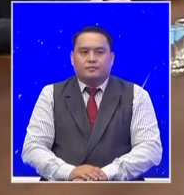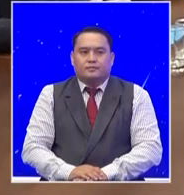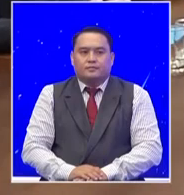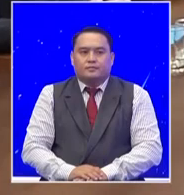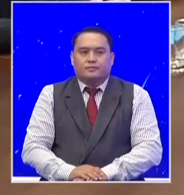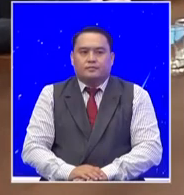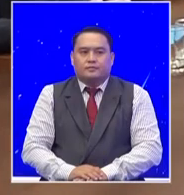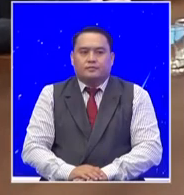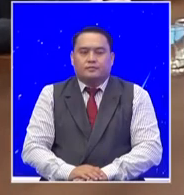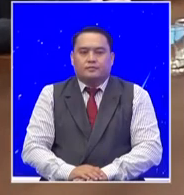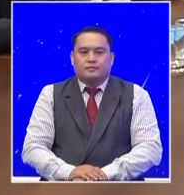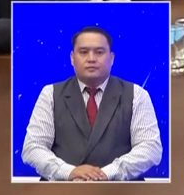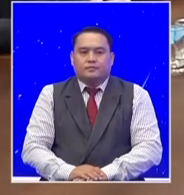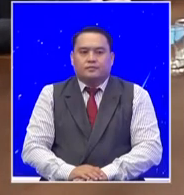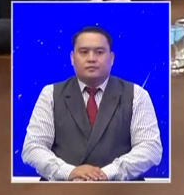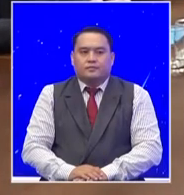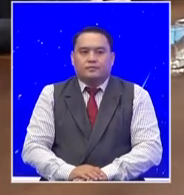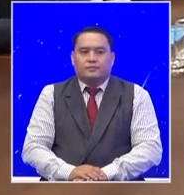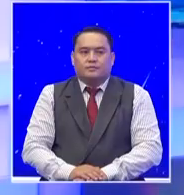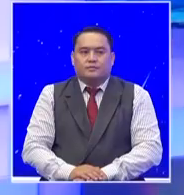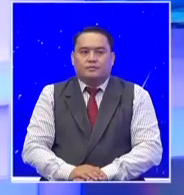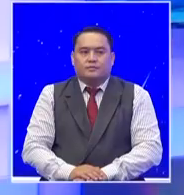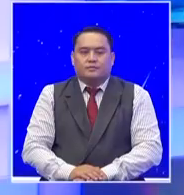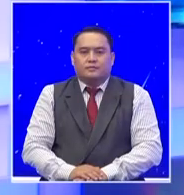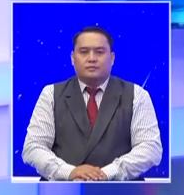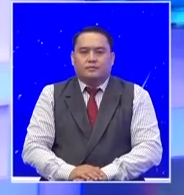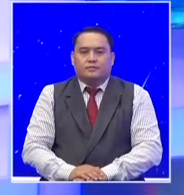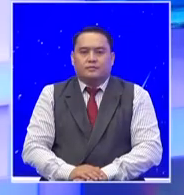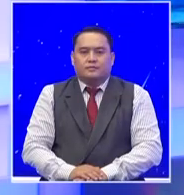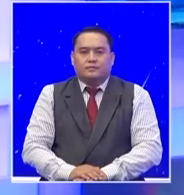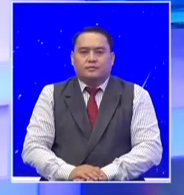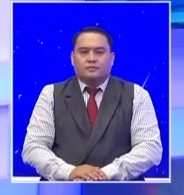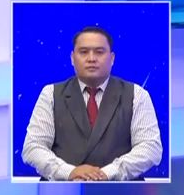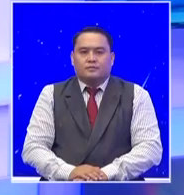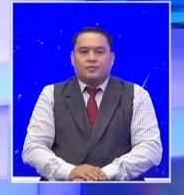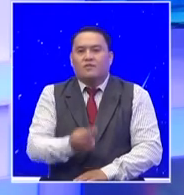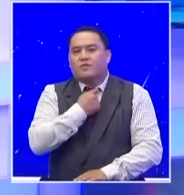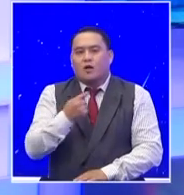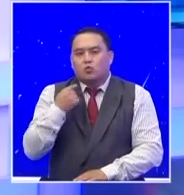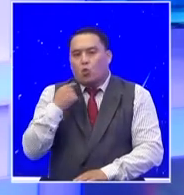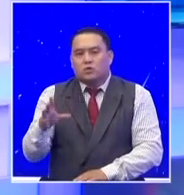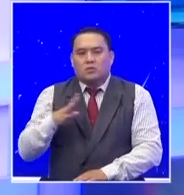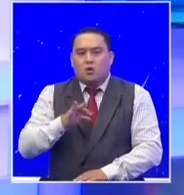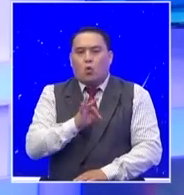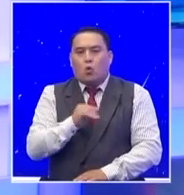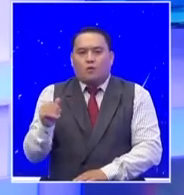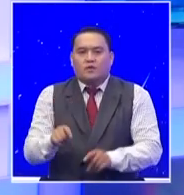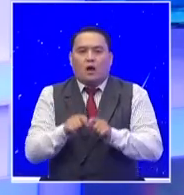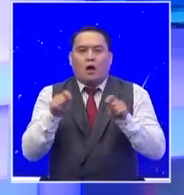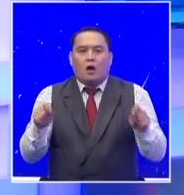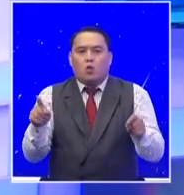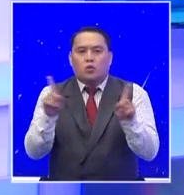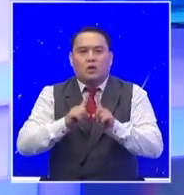Зачет. В Талдыкургане состоялось официальное